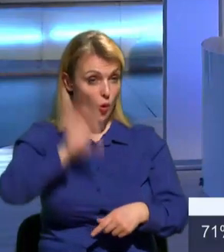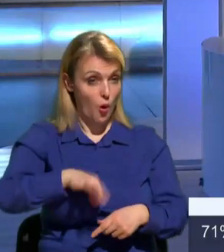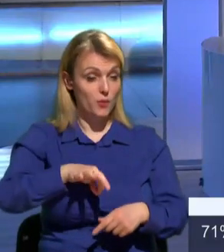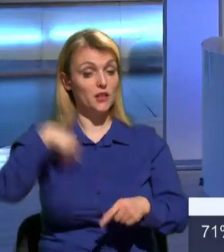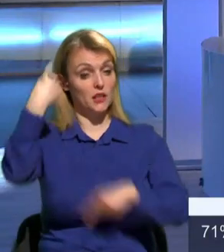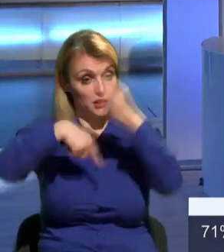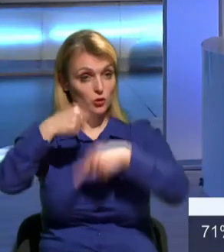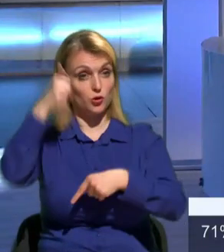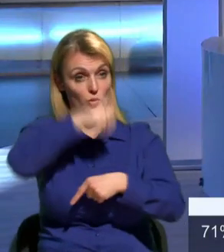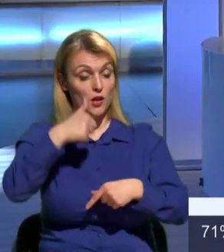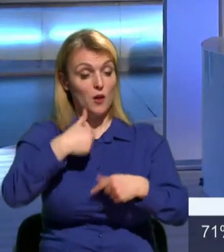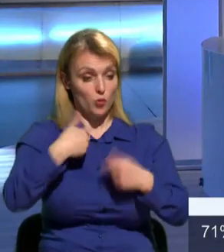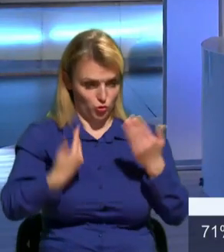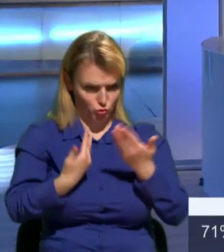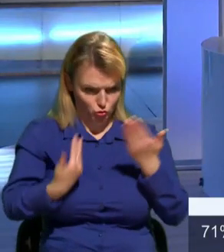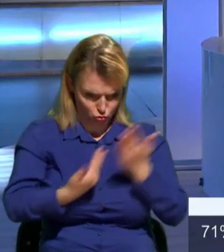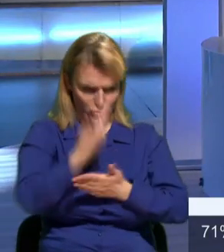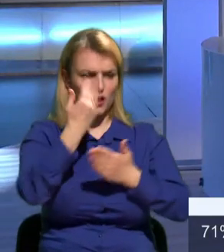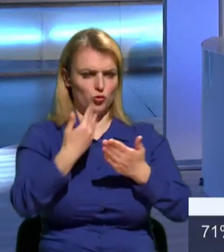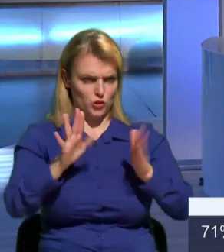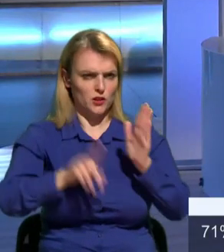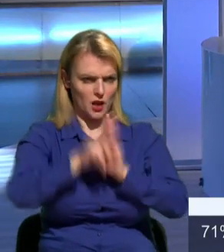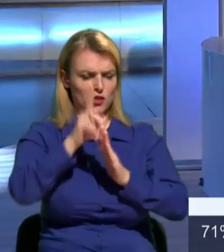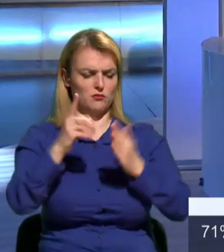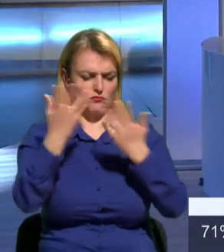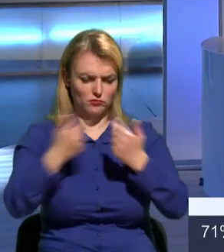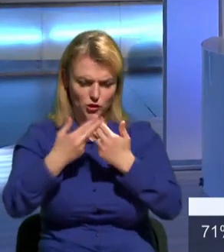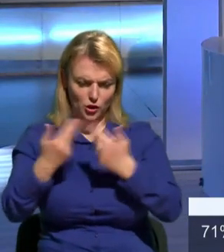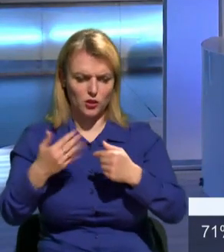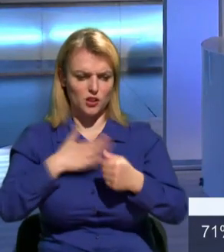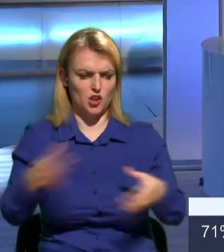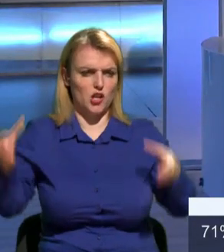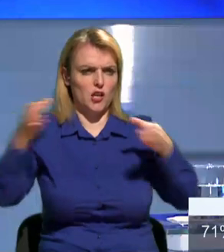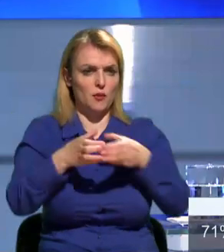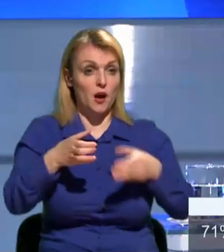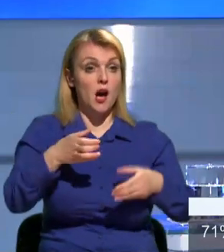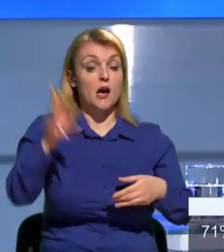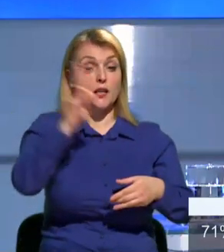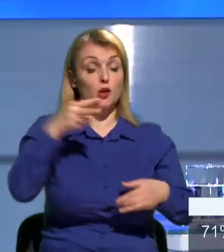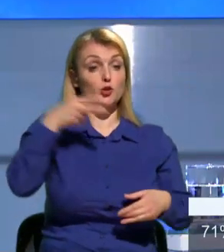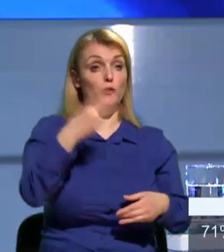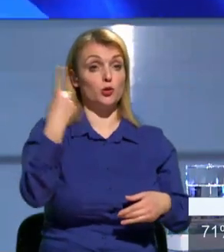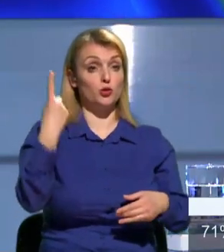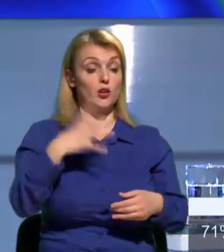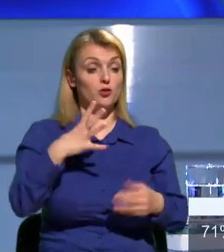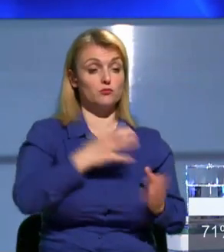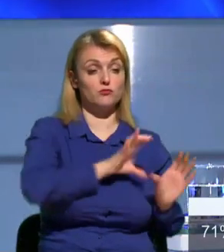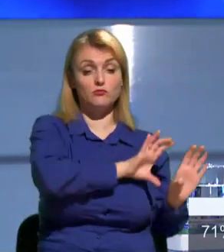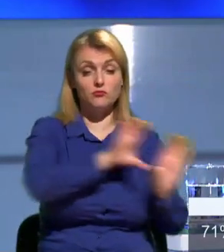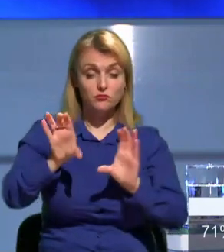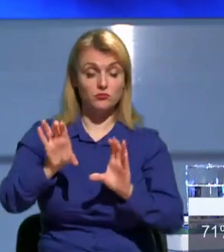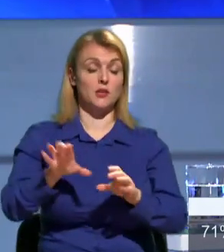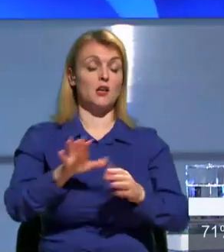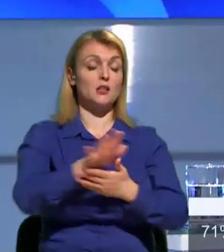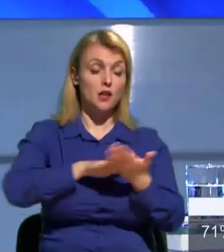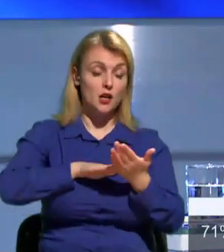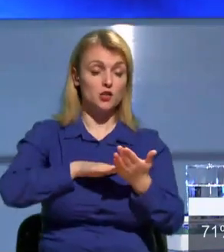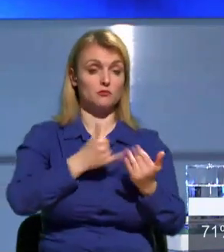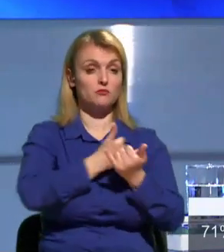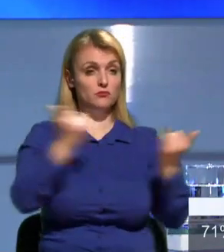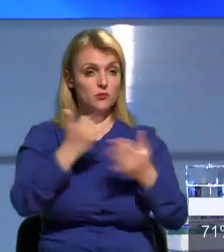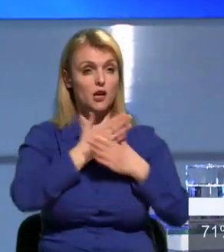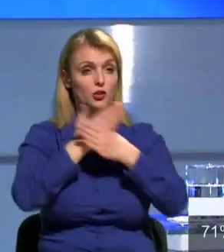făcut calculele în echipă și în ianuarie 2021 noi o să acordăm suportul unic 1.000 de lei la fiecare